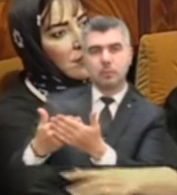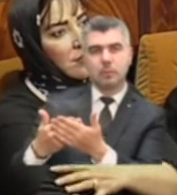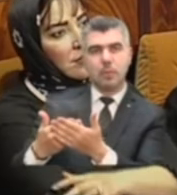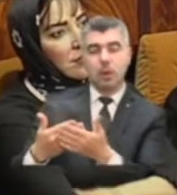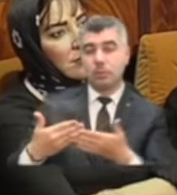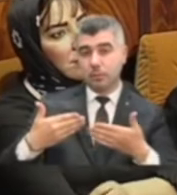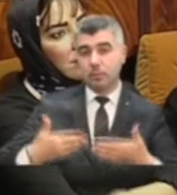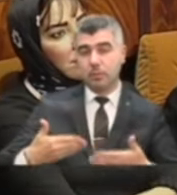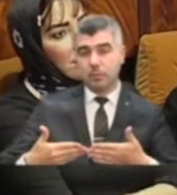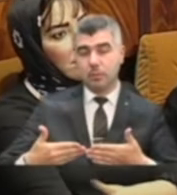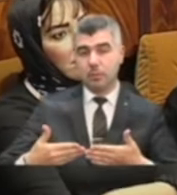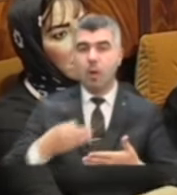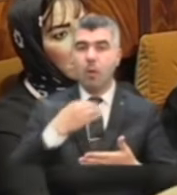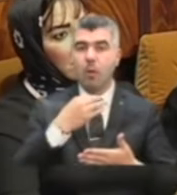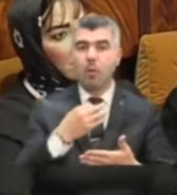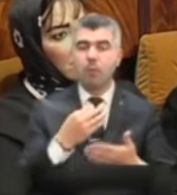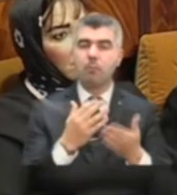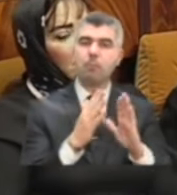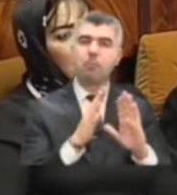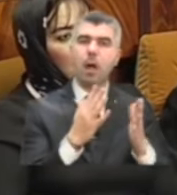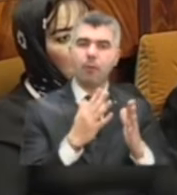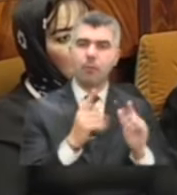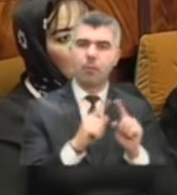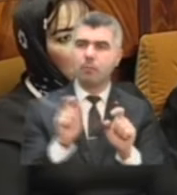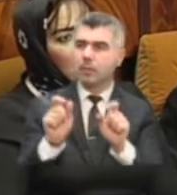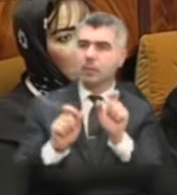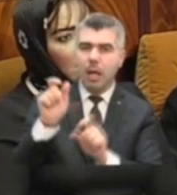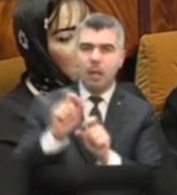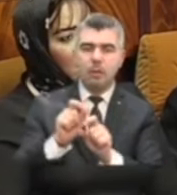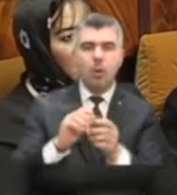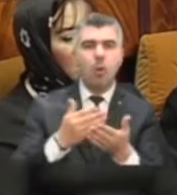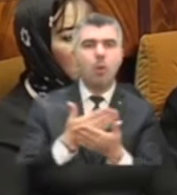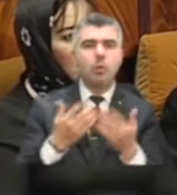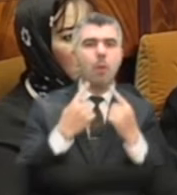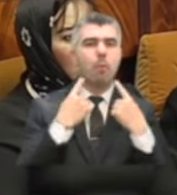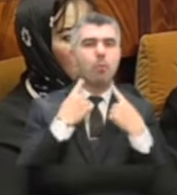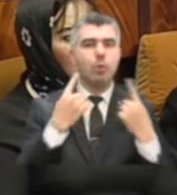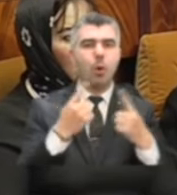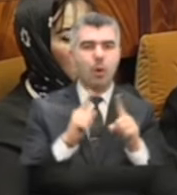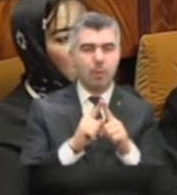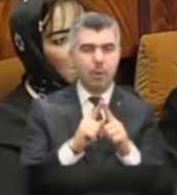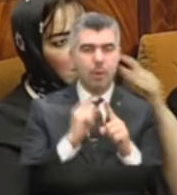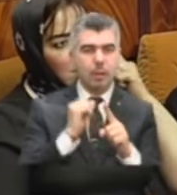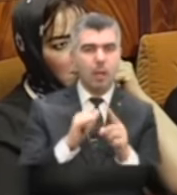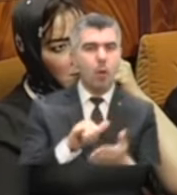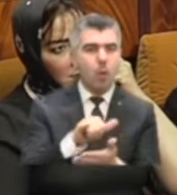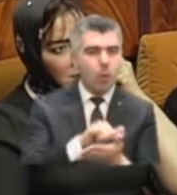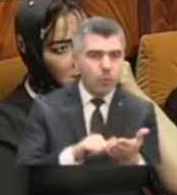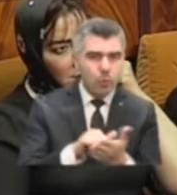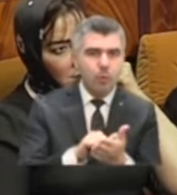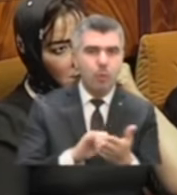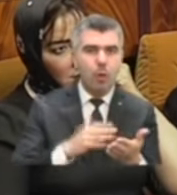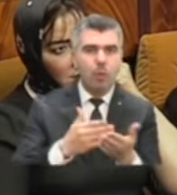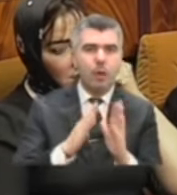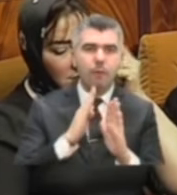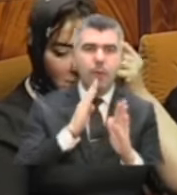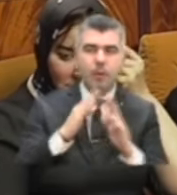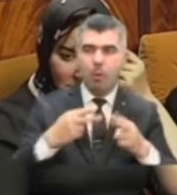هنا ننوه بجميع المؤثرين الذين ينشرون الوعي والفكر